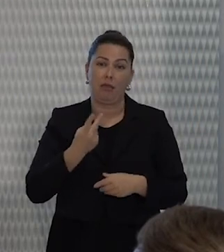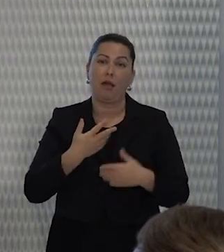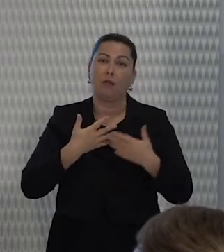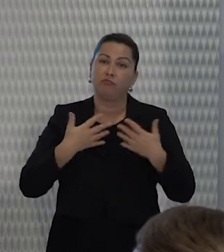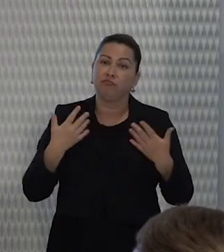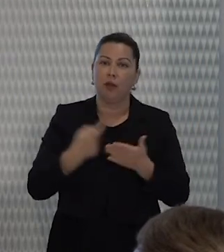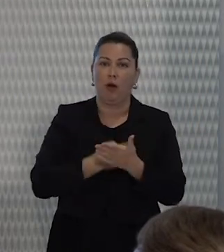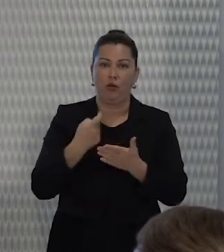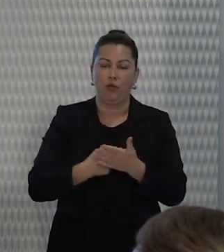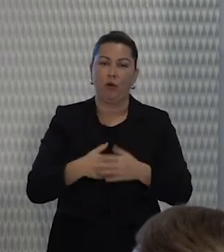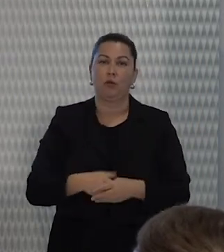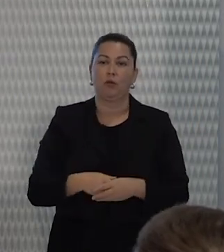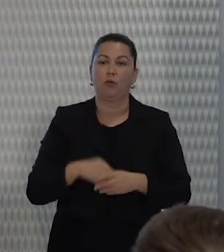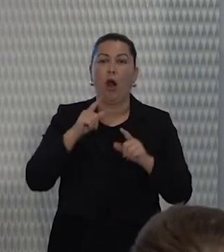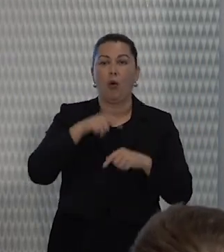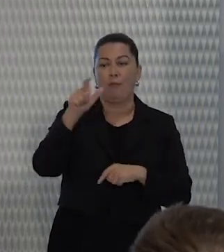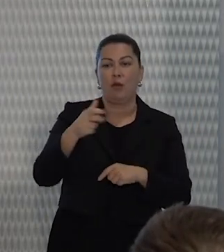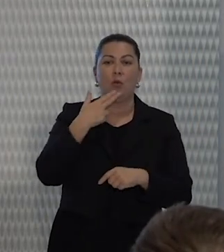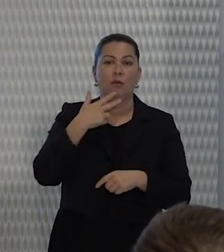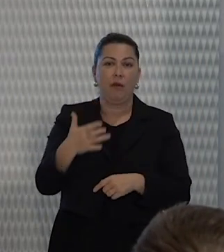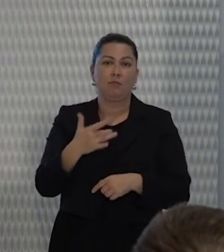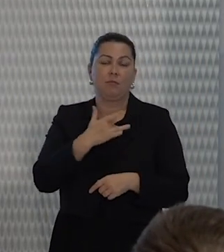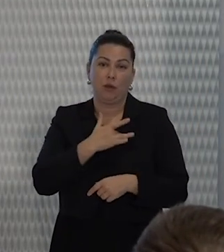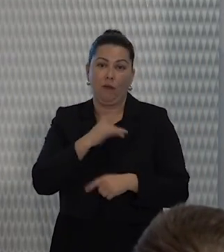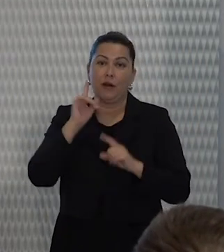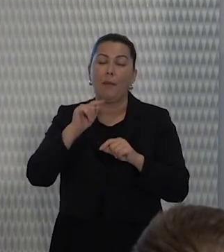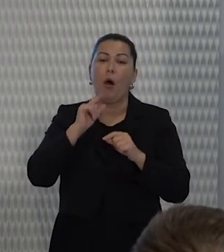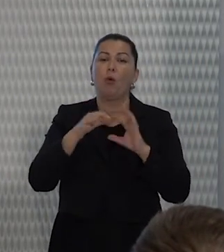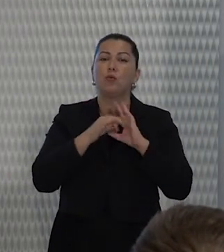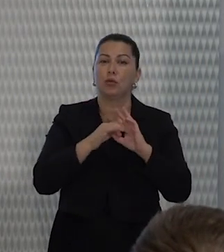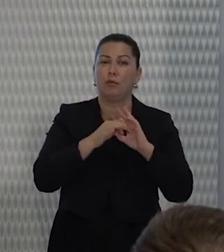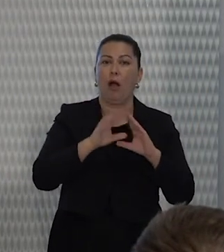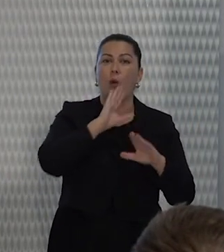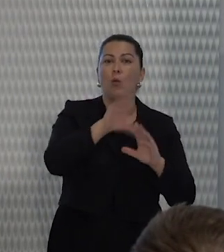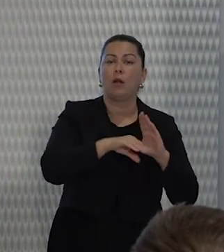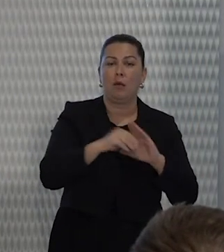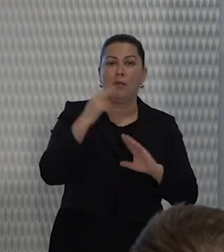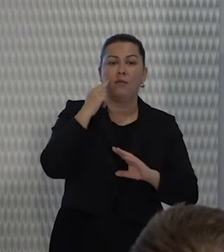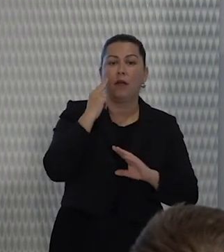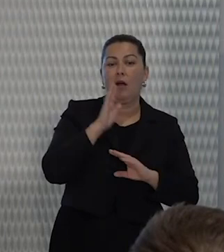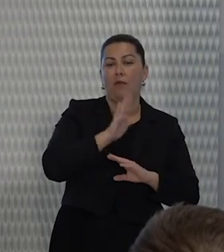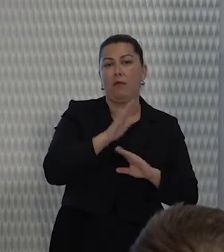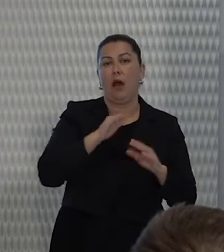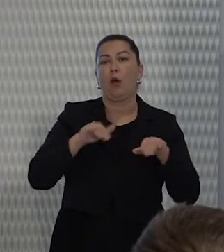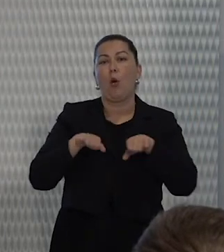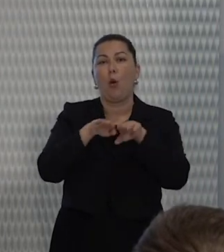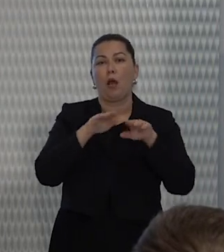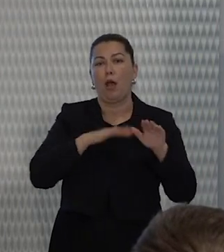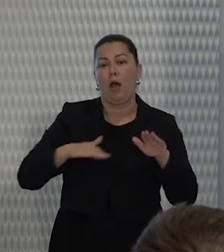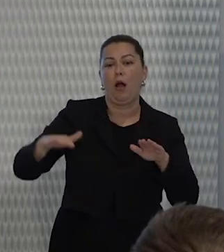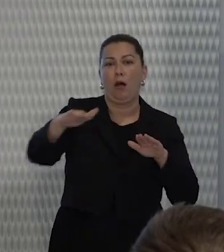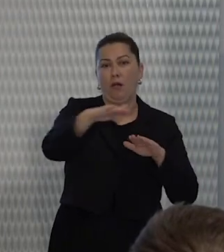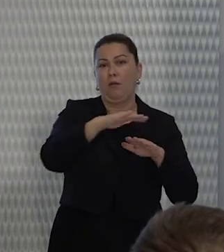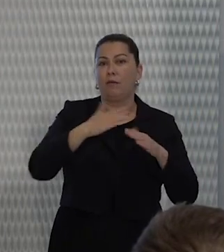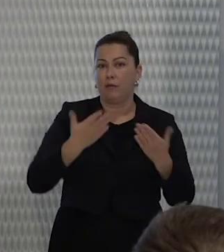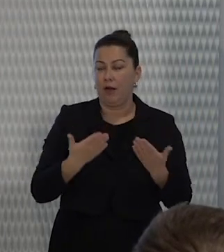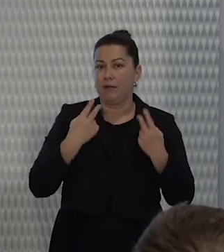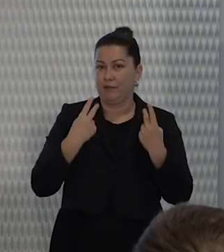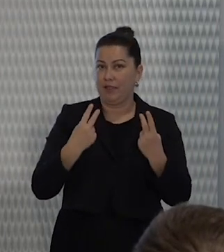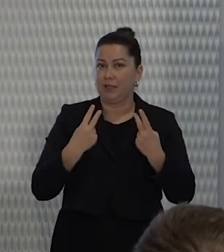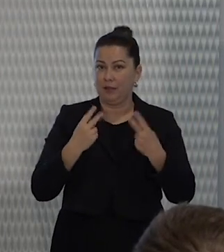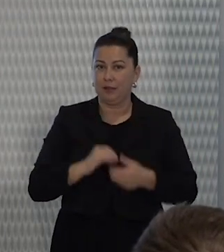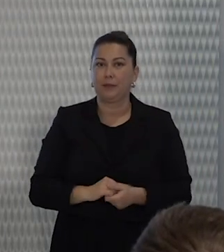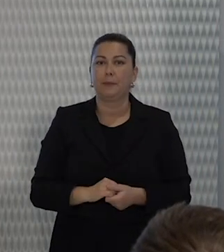den jeweils Betroffenen, aber natürlich auch für das Unternehmen und für sein kollegiales Umfeld, weil sich auf einmal die